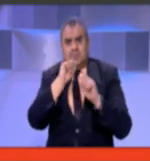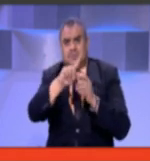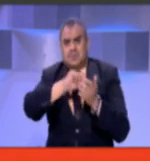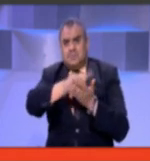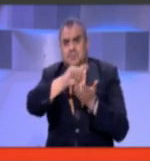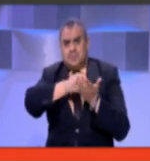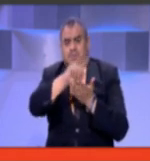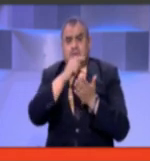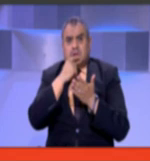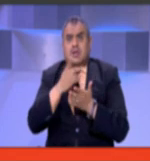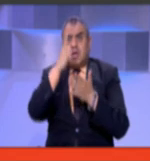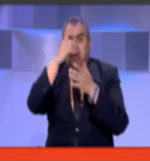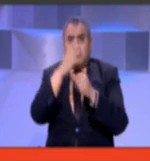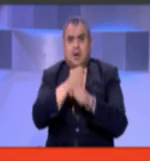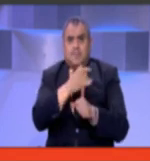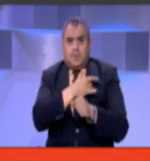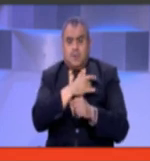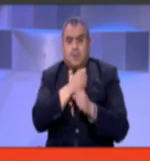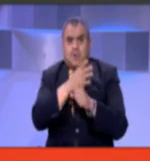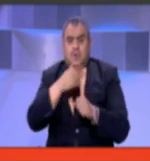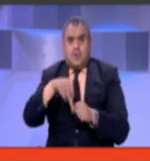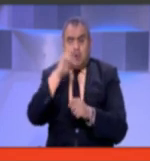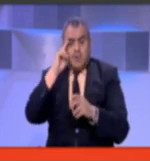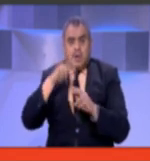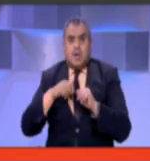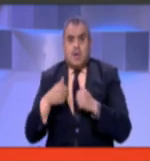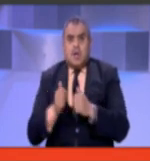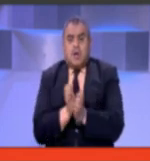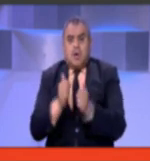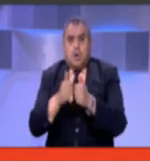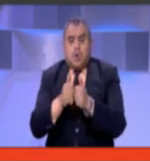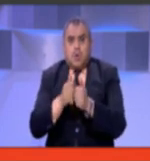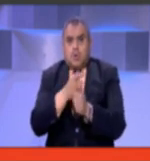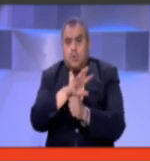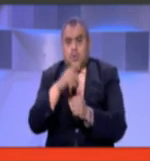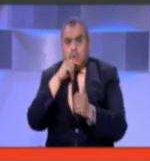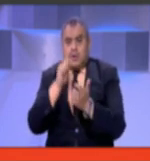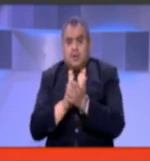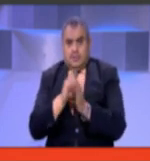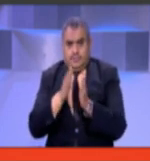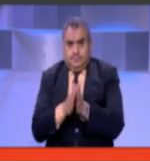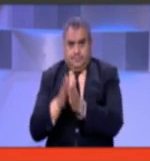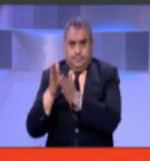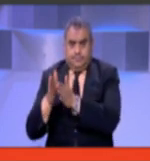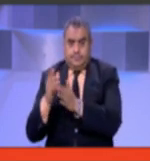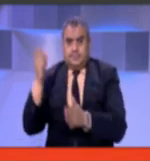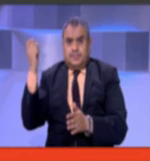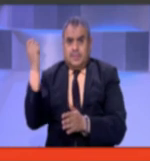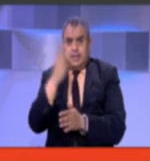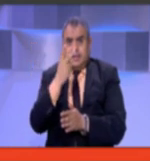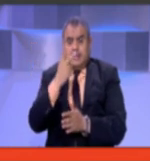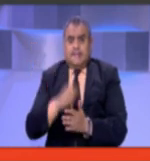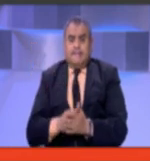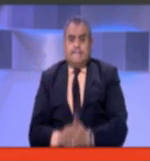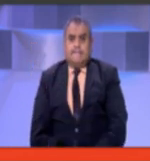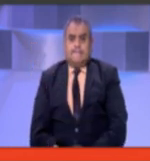في ابني وفي عيلتي كلها خلقه. نمره اتنين، يعني طبعا